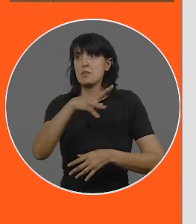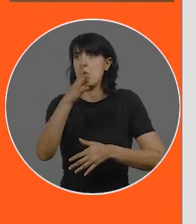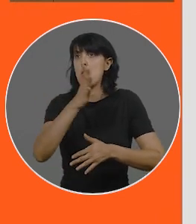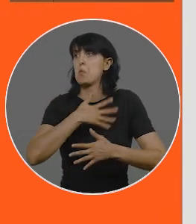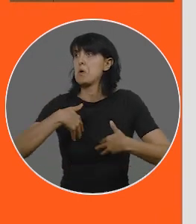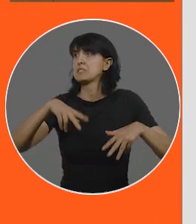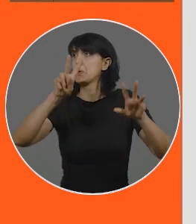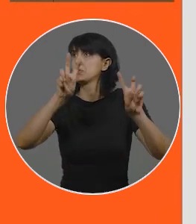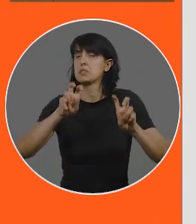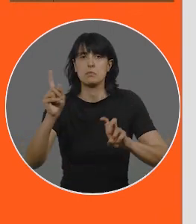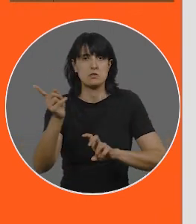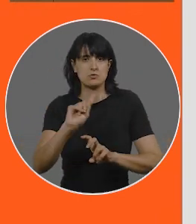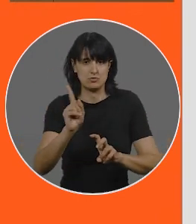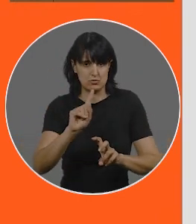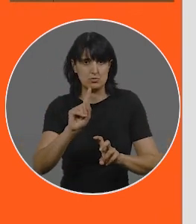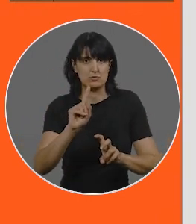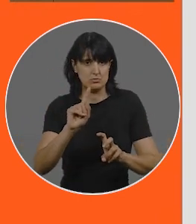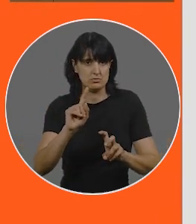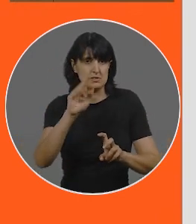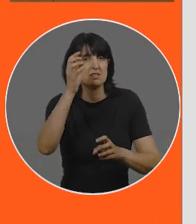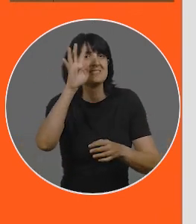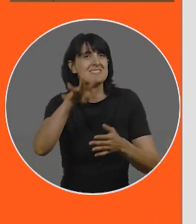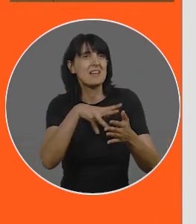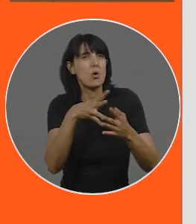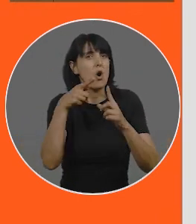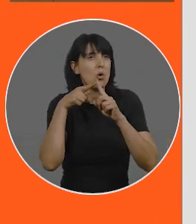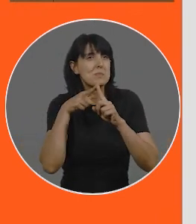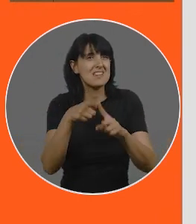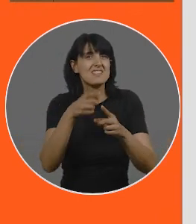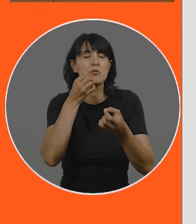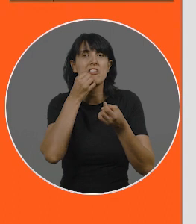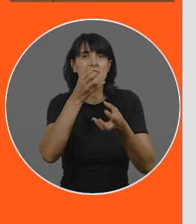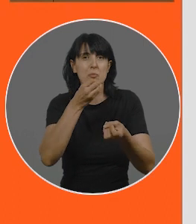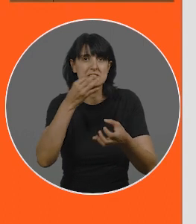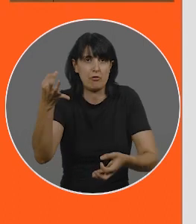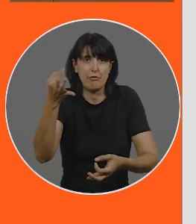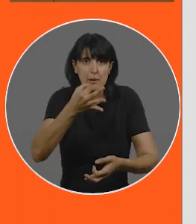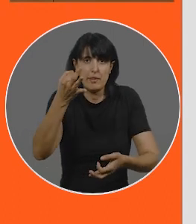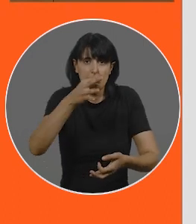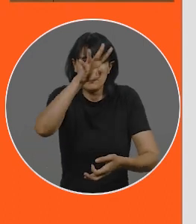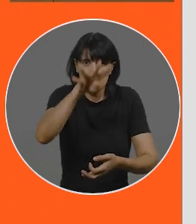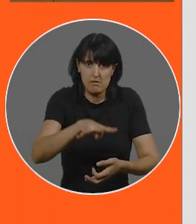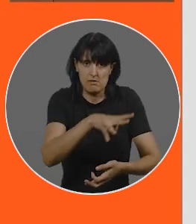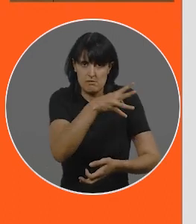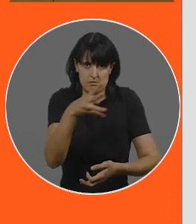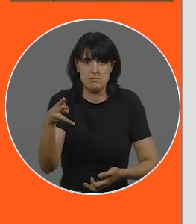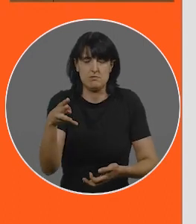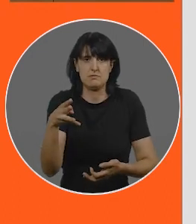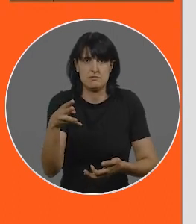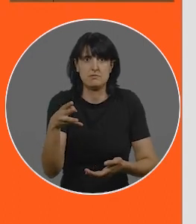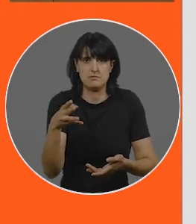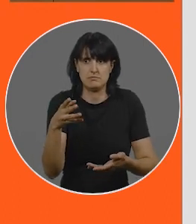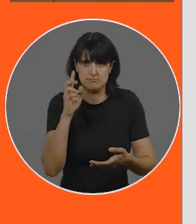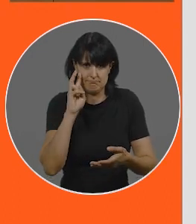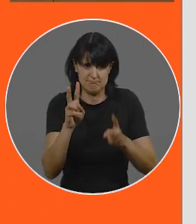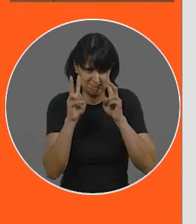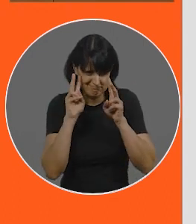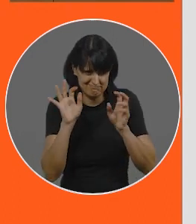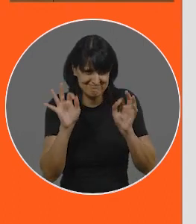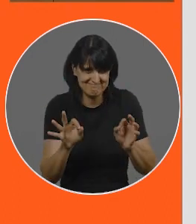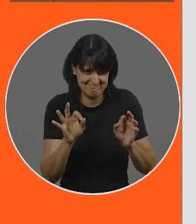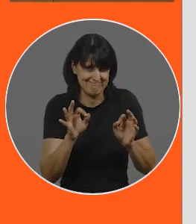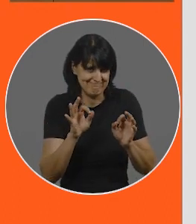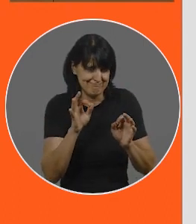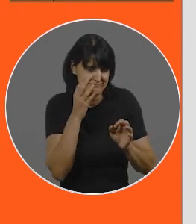És a dir, no fem taules del que ens doni la gana. Fem taules quan tenim informació que es pugui tabular. Si no, no. Tothom ha vist coses, no? No cal